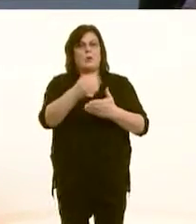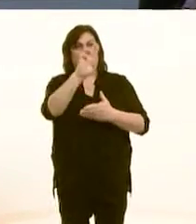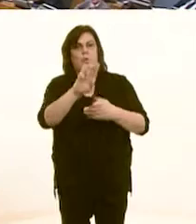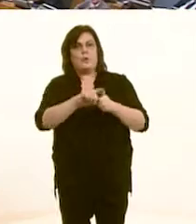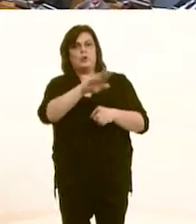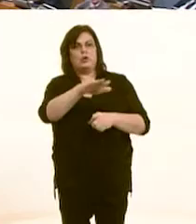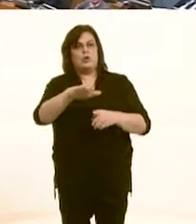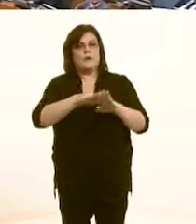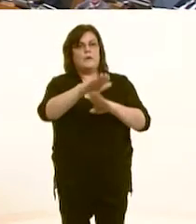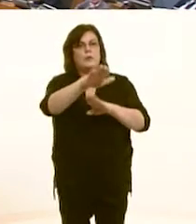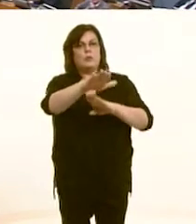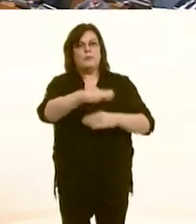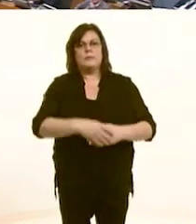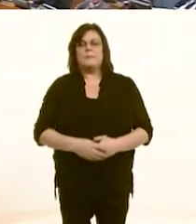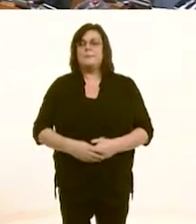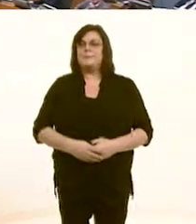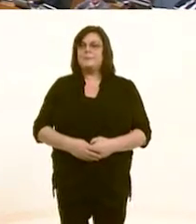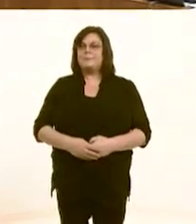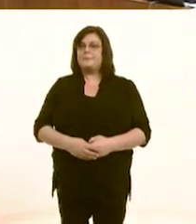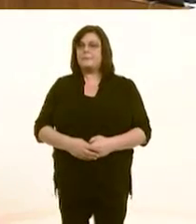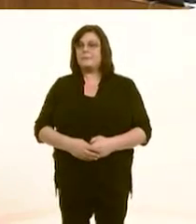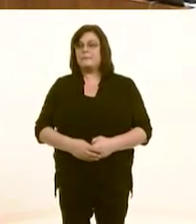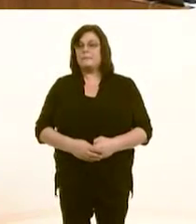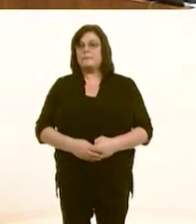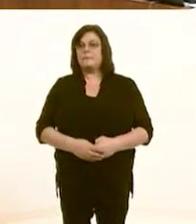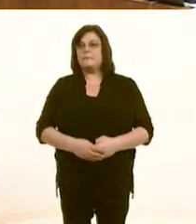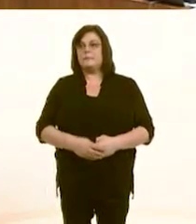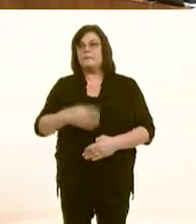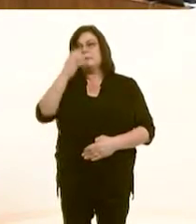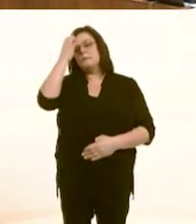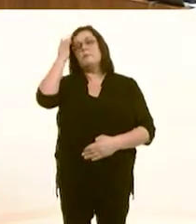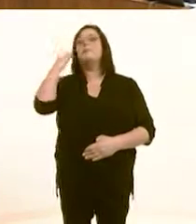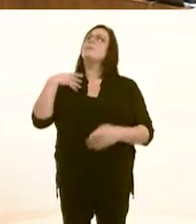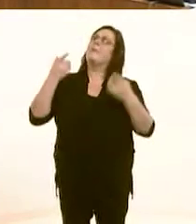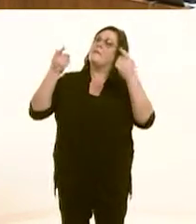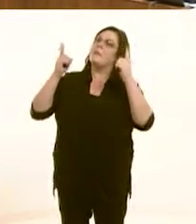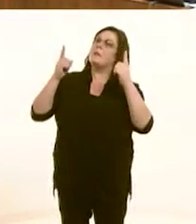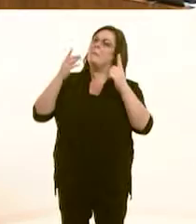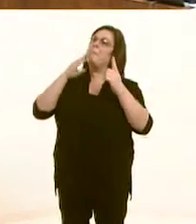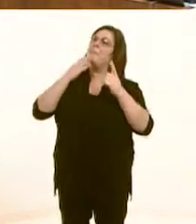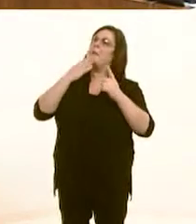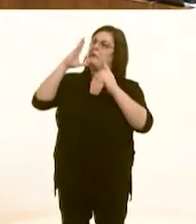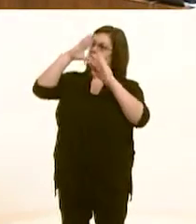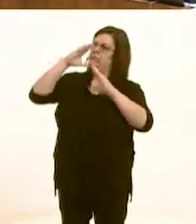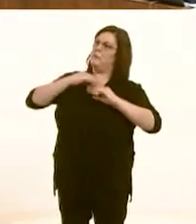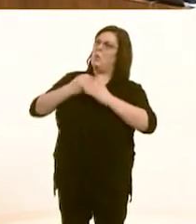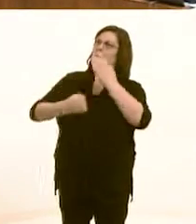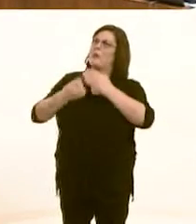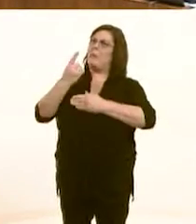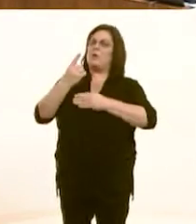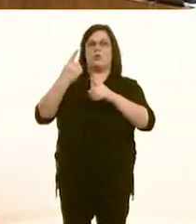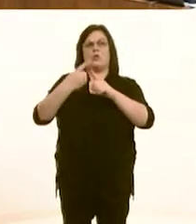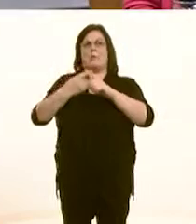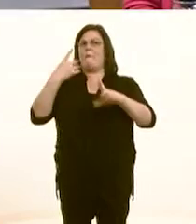Cwestiwn 4, Rhun Ap Iorwedd. A wnaeth y Prif Weinidog roi'r wybodaeth ddiweddaraf am gynllun cyflymu Cymru.